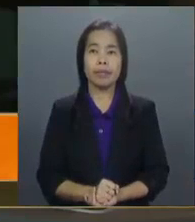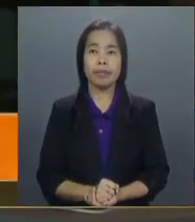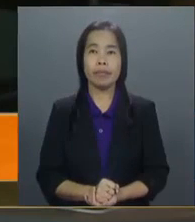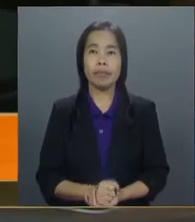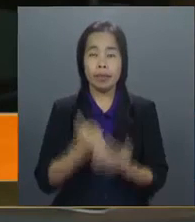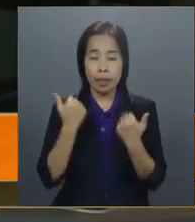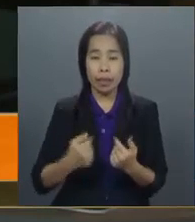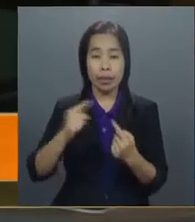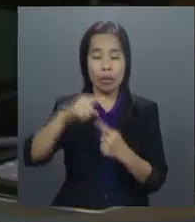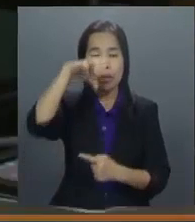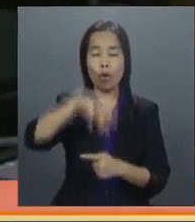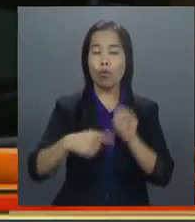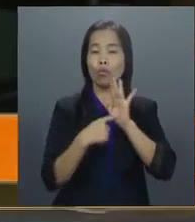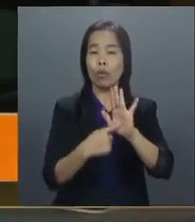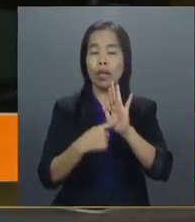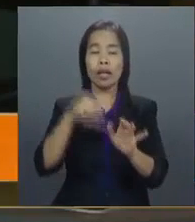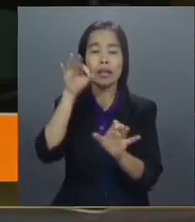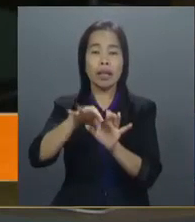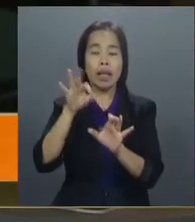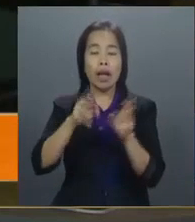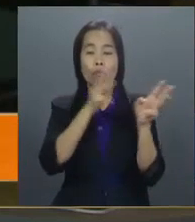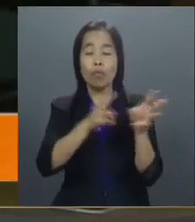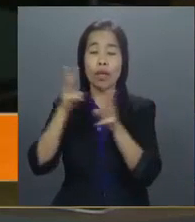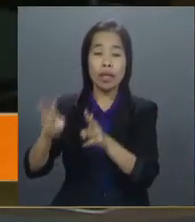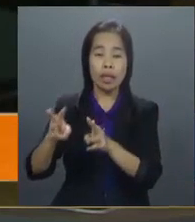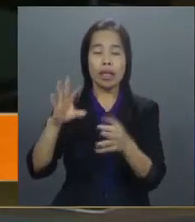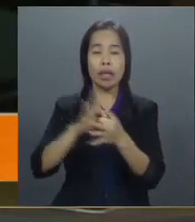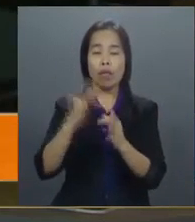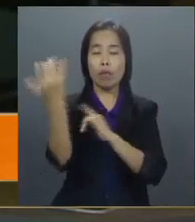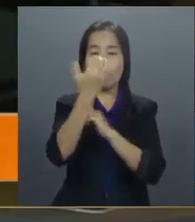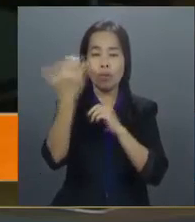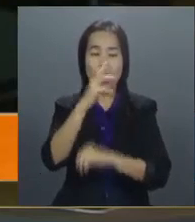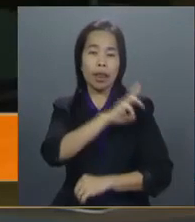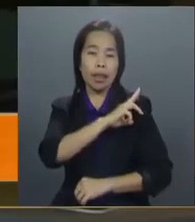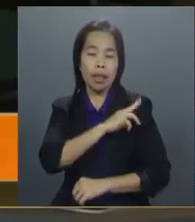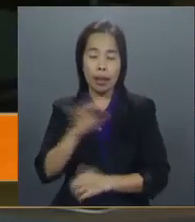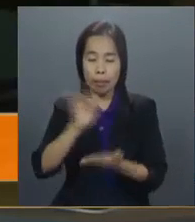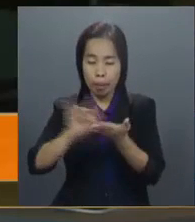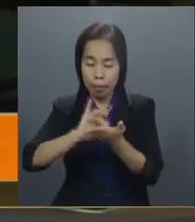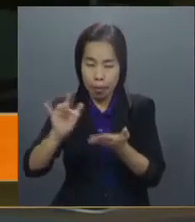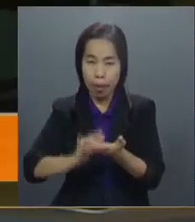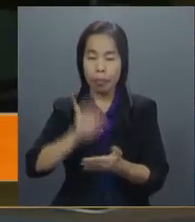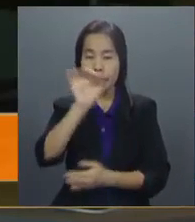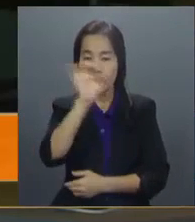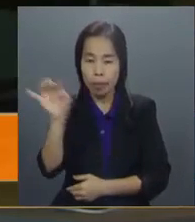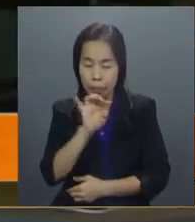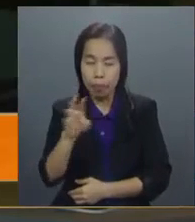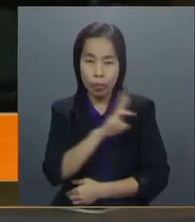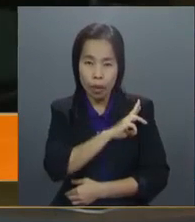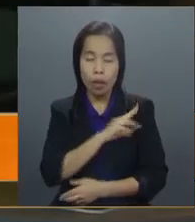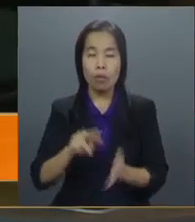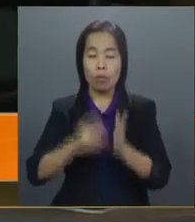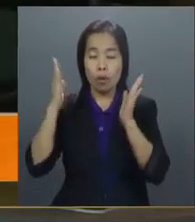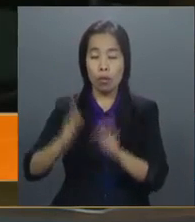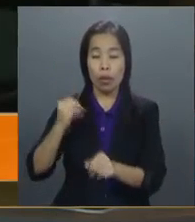ที่นี่คือโมเดลสาขาธนาคารดิจิทัลลูกค้าสามารถทำธุรกรรมได้ด้วยตัวเองผ่านสมาร์ทโฟนและแท็บเล็ตทำให้การใช้พนักงานและสา